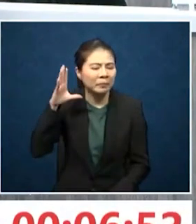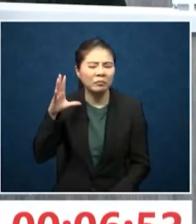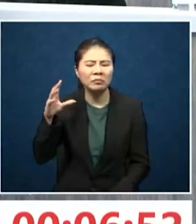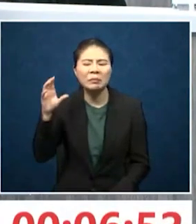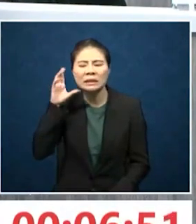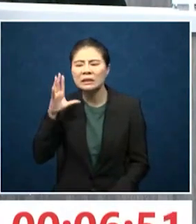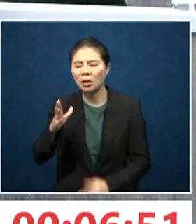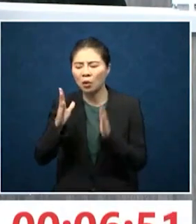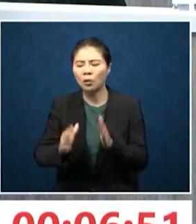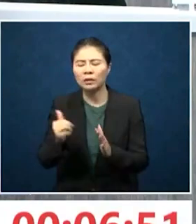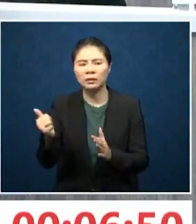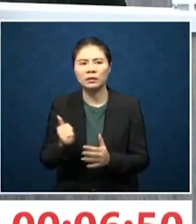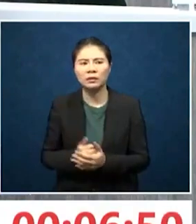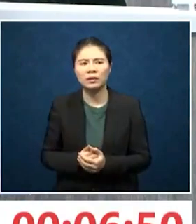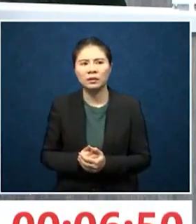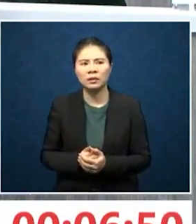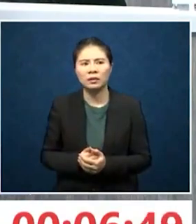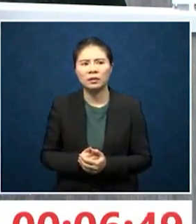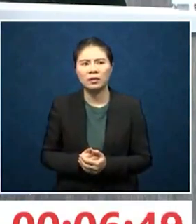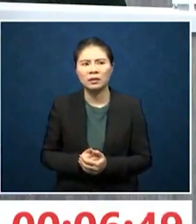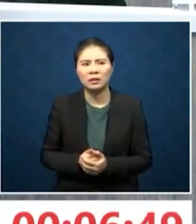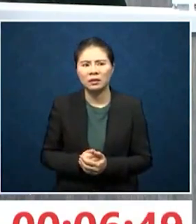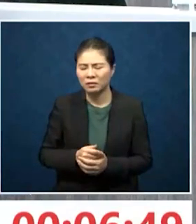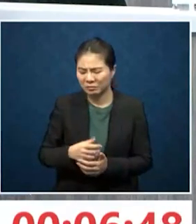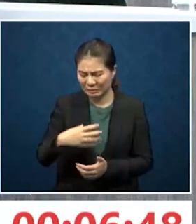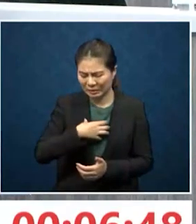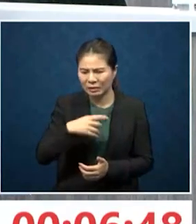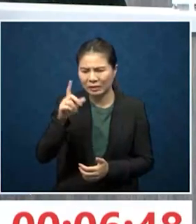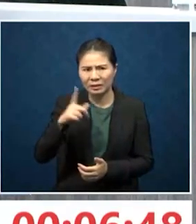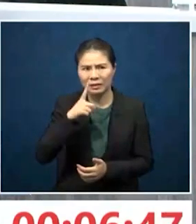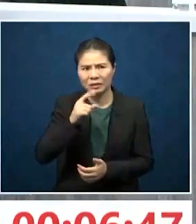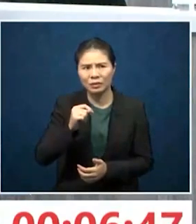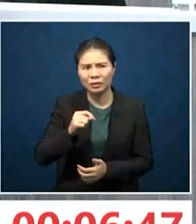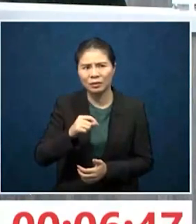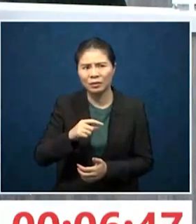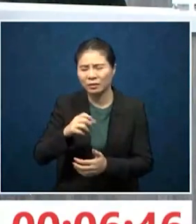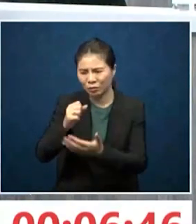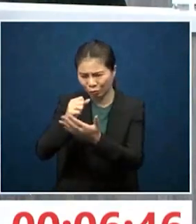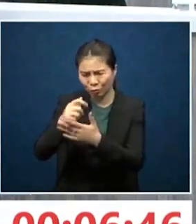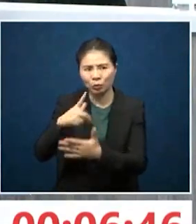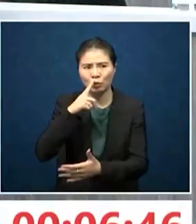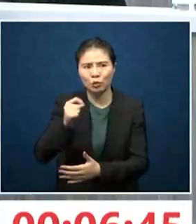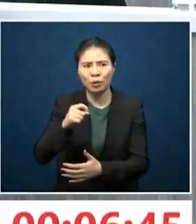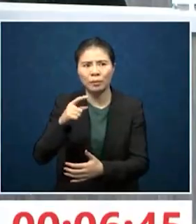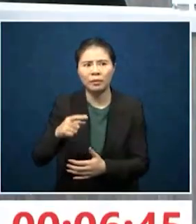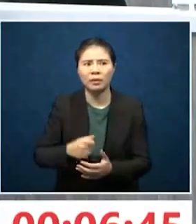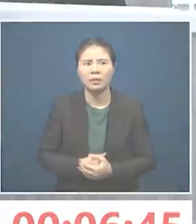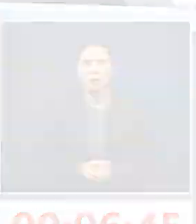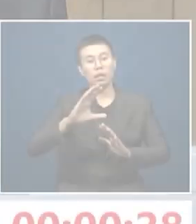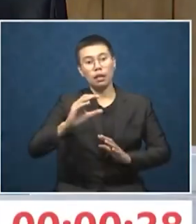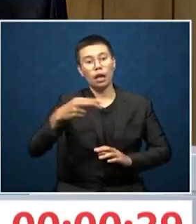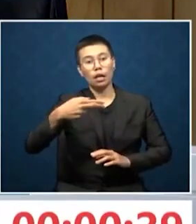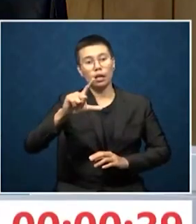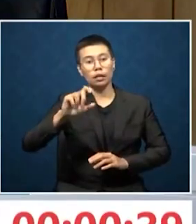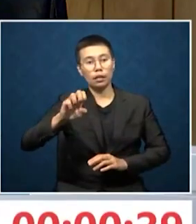าชนก็จะไม่ศรัทธาต่อองค์กรนี้ในนามของสว.เราเสียใจมากมันหมดเวลาแล้วในการทะเลาะกัน